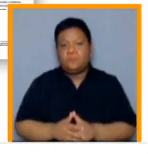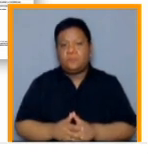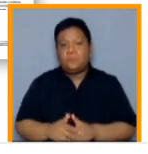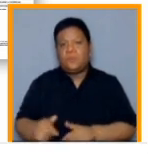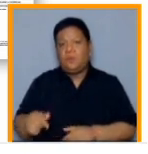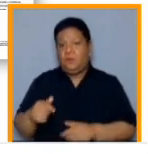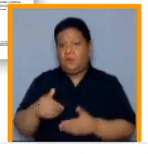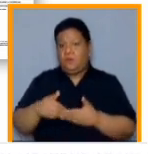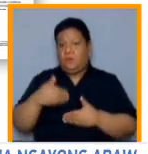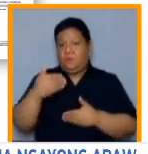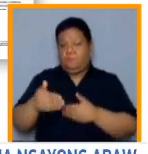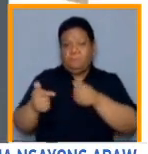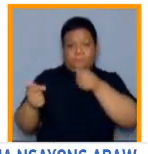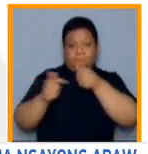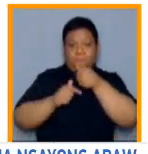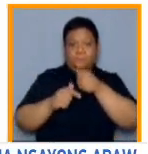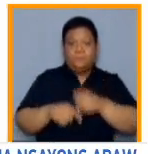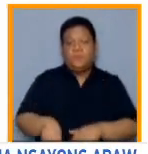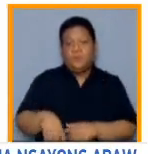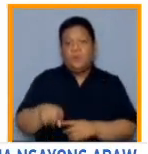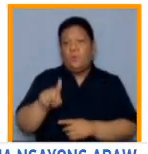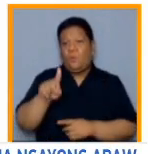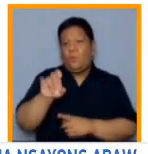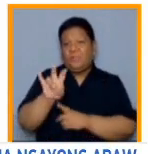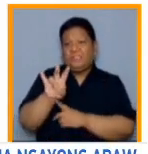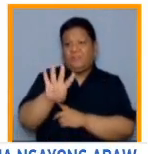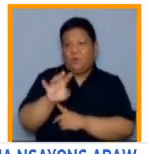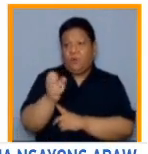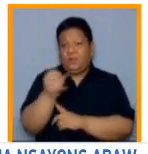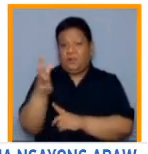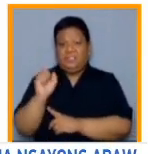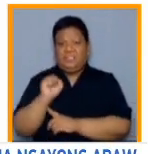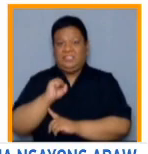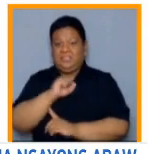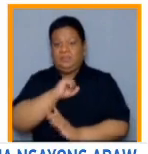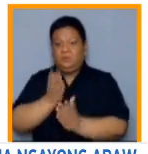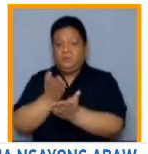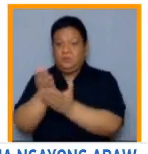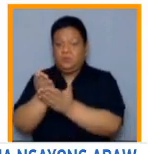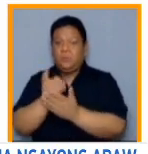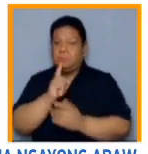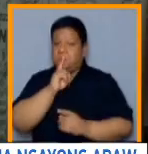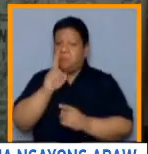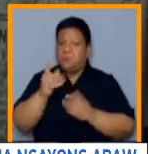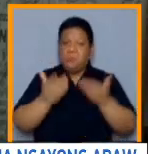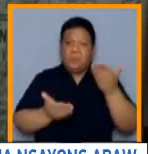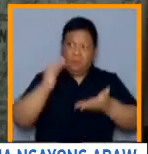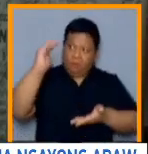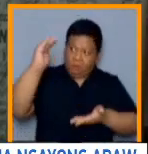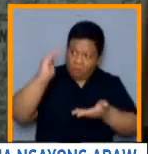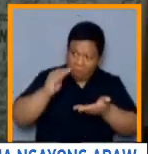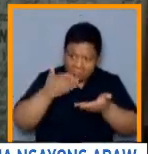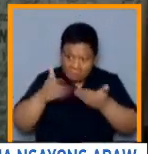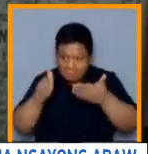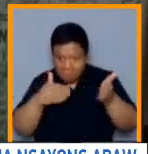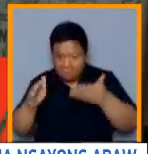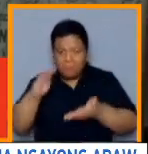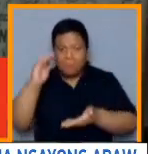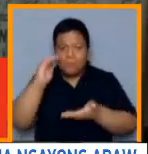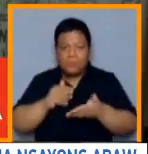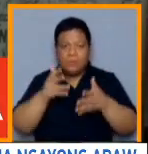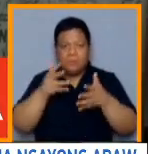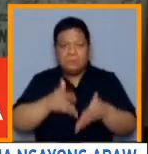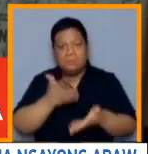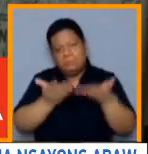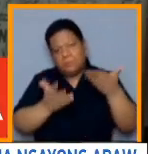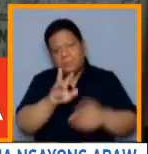ang kinasuhan bilang nuisance, kaya 66 ang posibleng senatorial candidates sa balota. Iba pa ang proseso ng Comelec sa pagsala